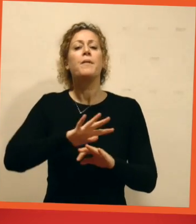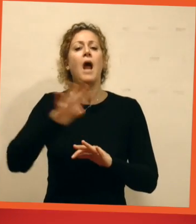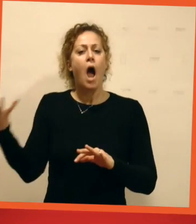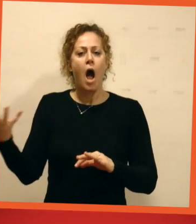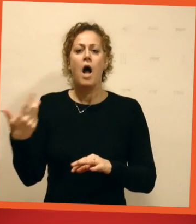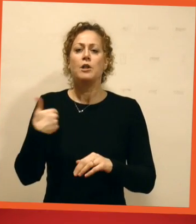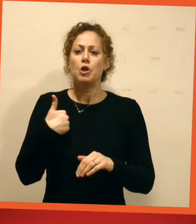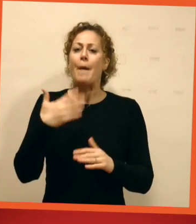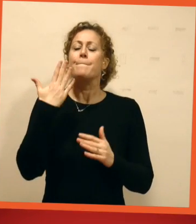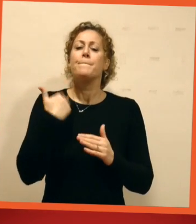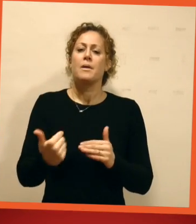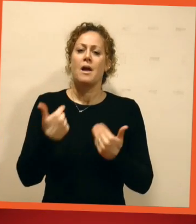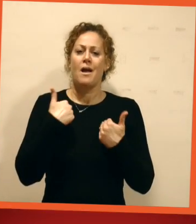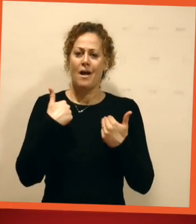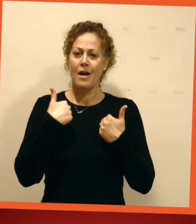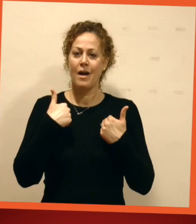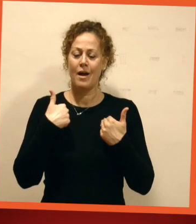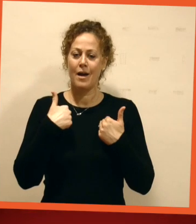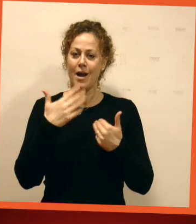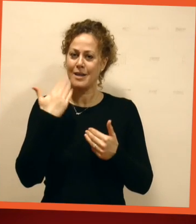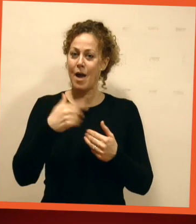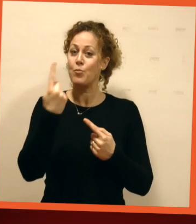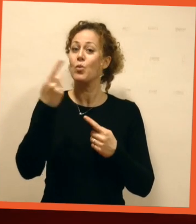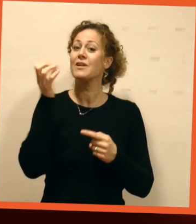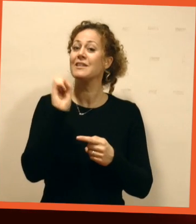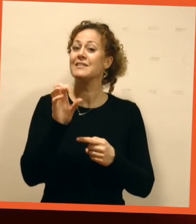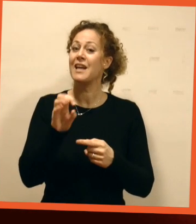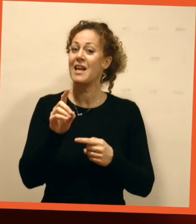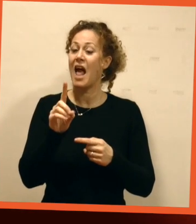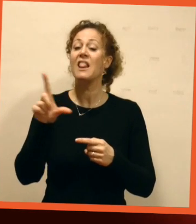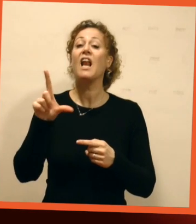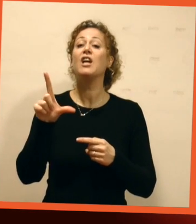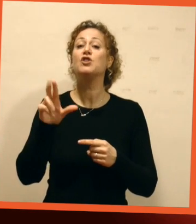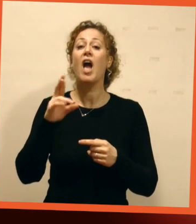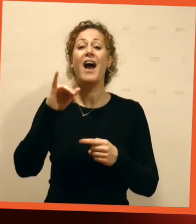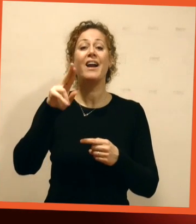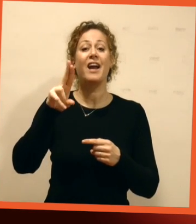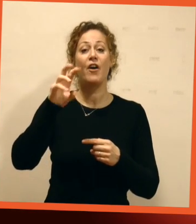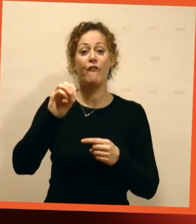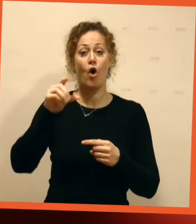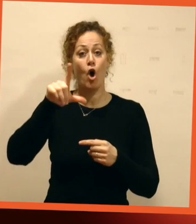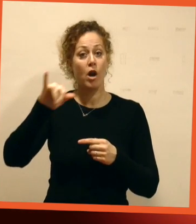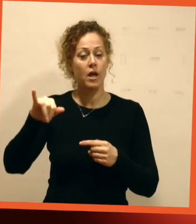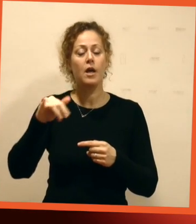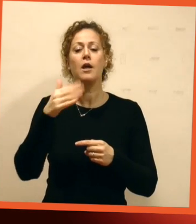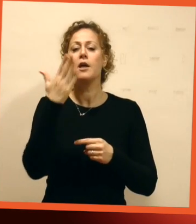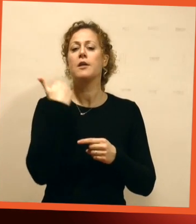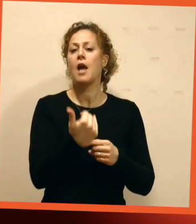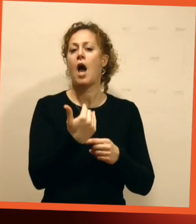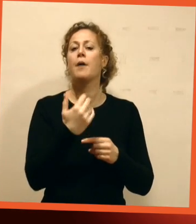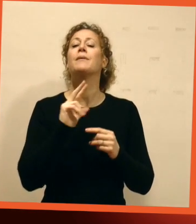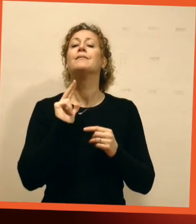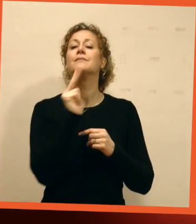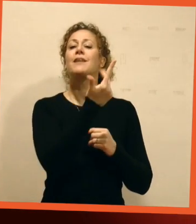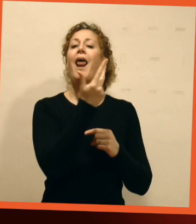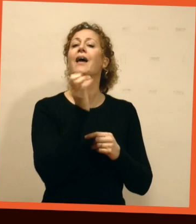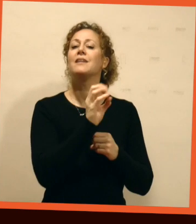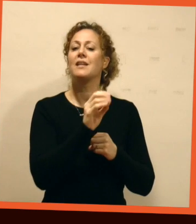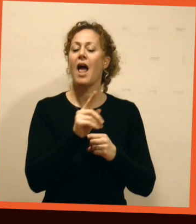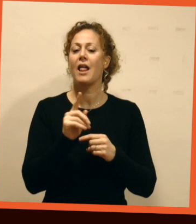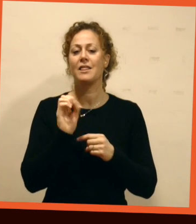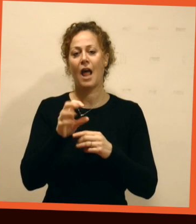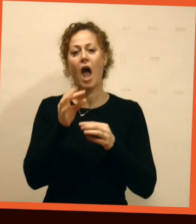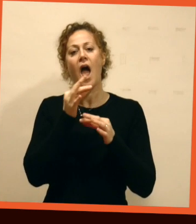mi ha chiamato un insegnante di un liceo di Rivoli dicendomi: noi siamo tre insegnanti di educazione